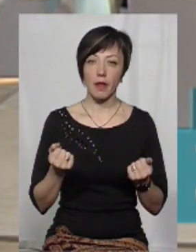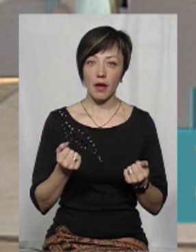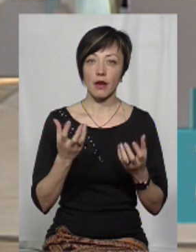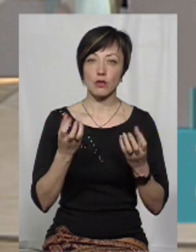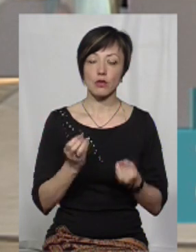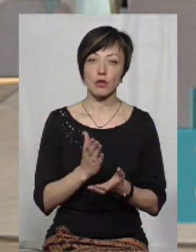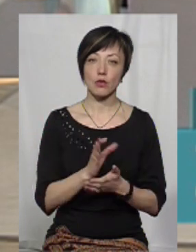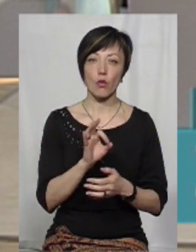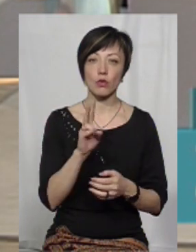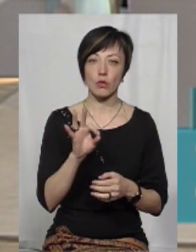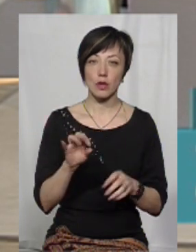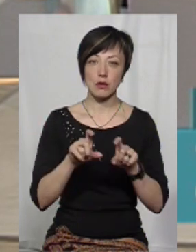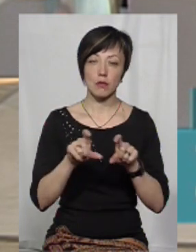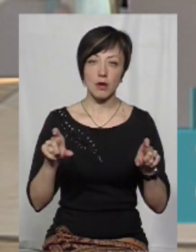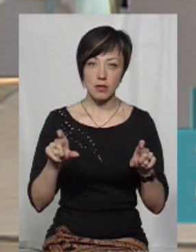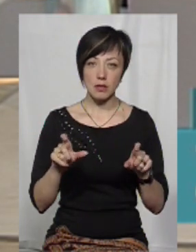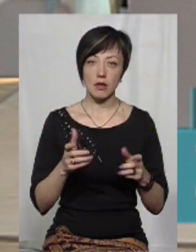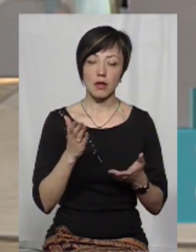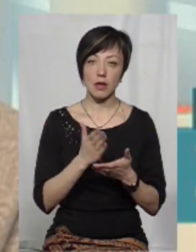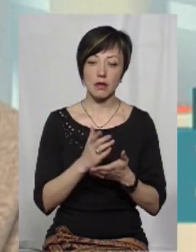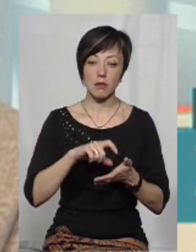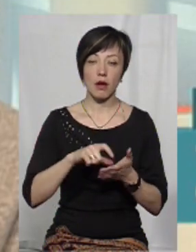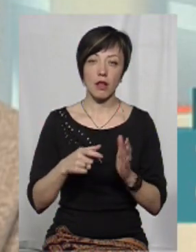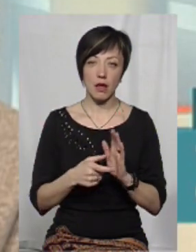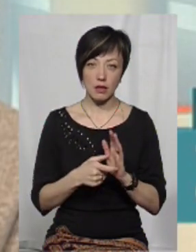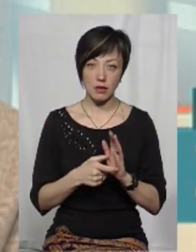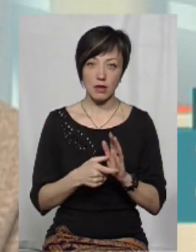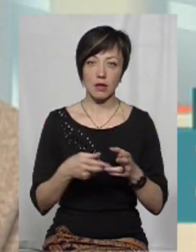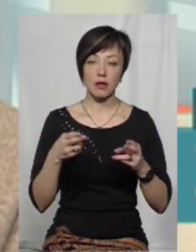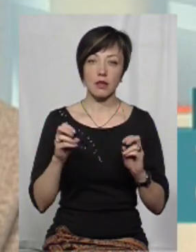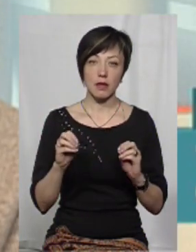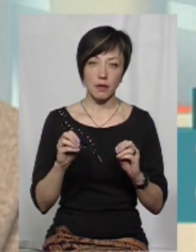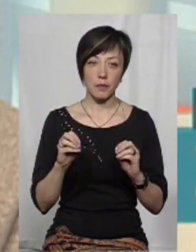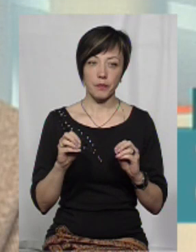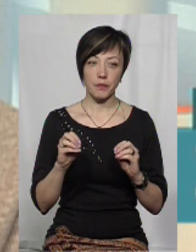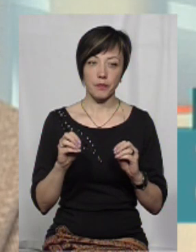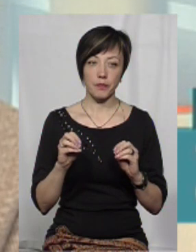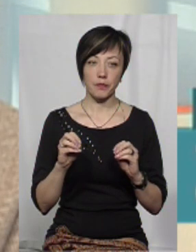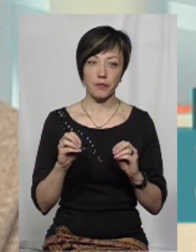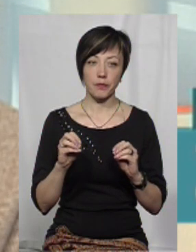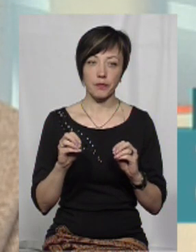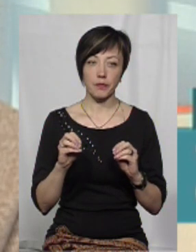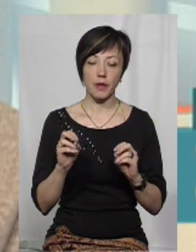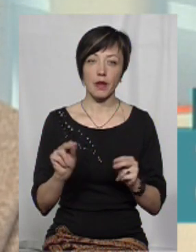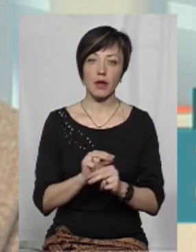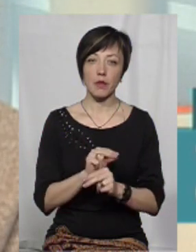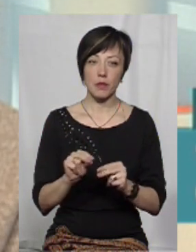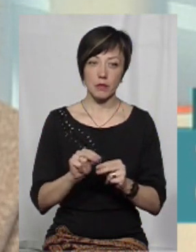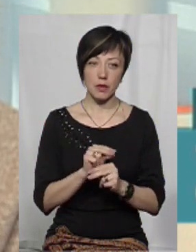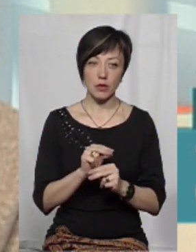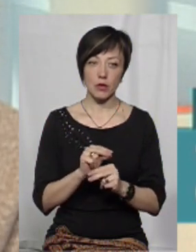ще є онкодиспансер, в котором є палата, где ну, проходит